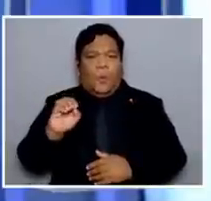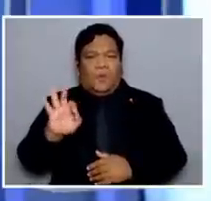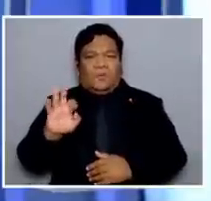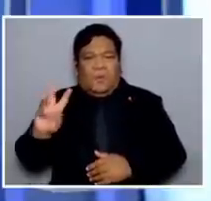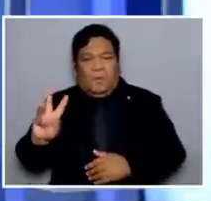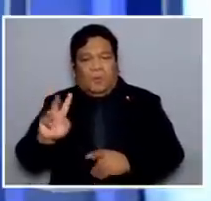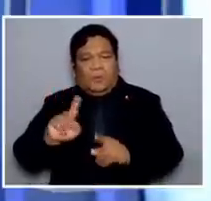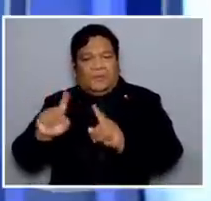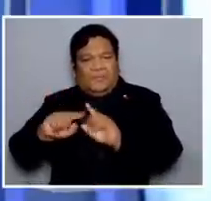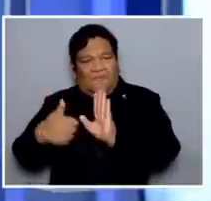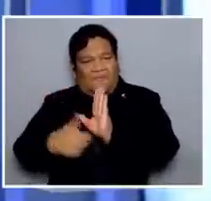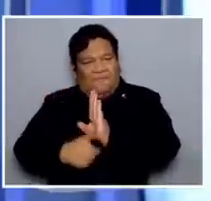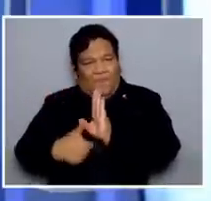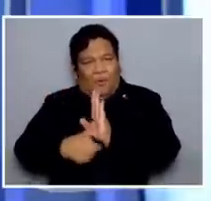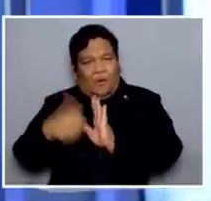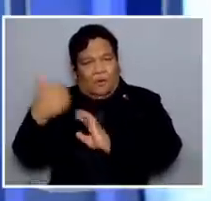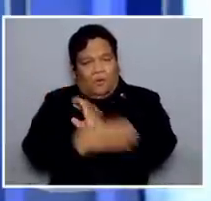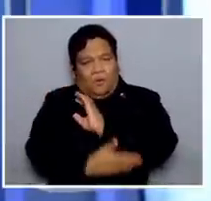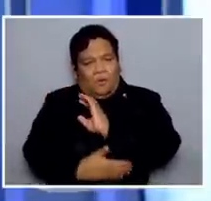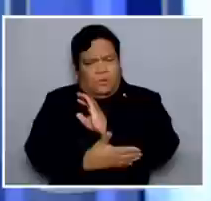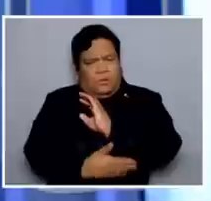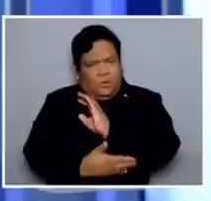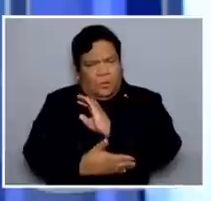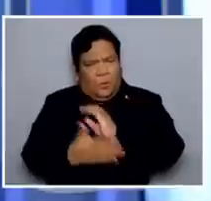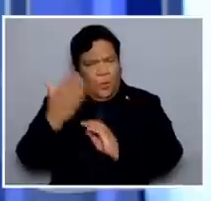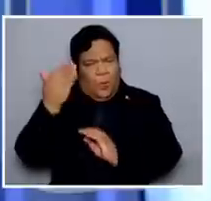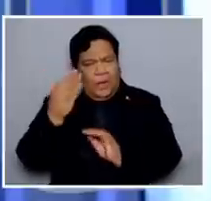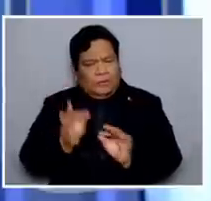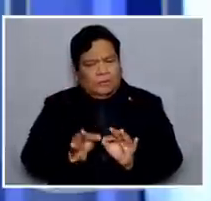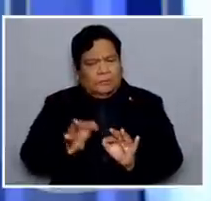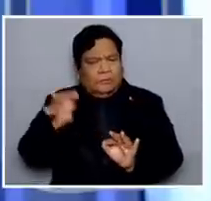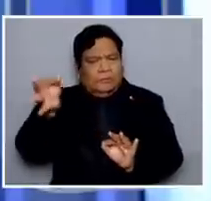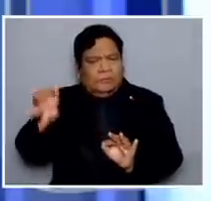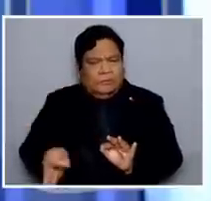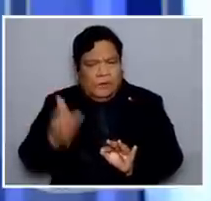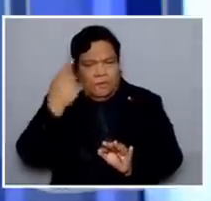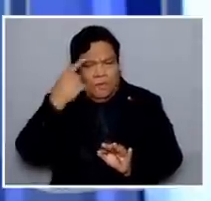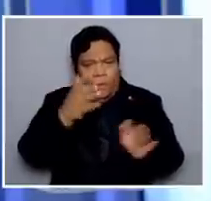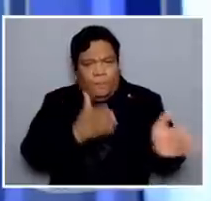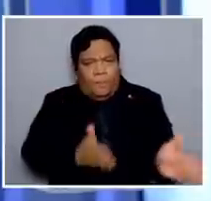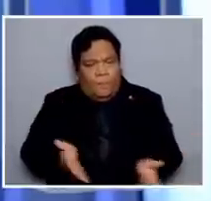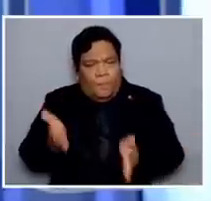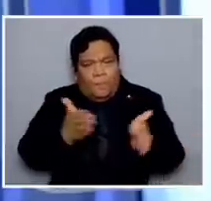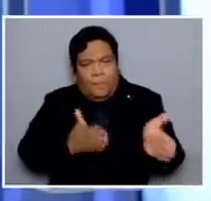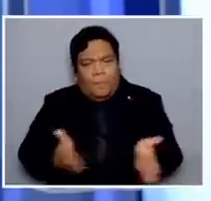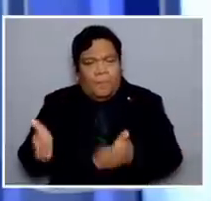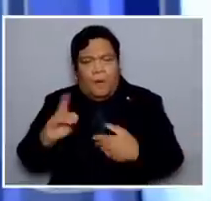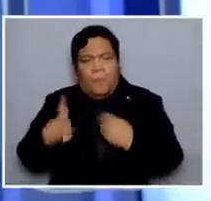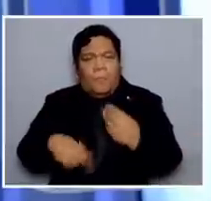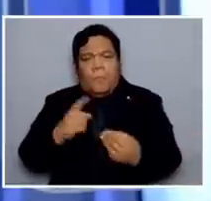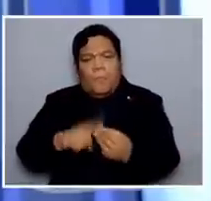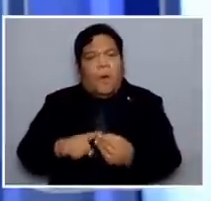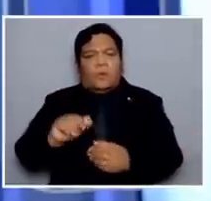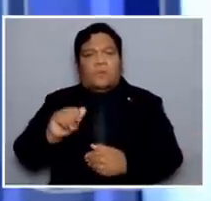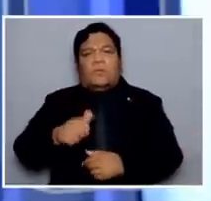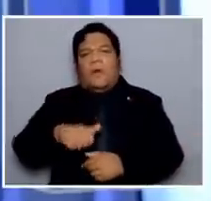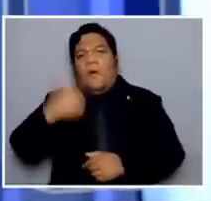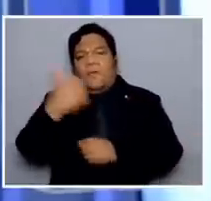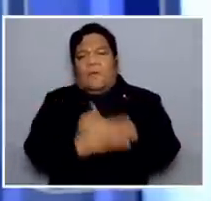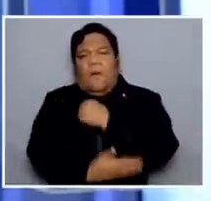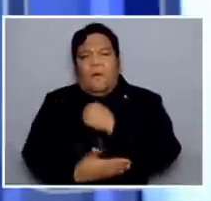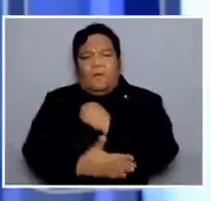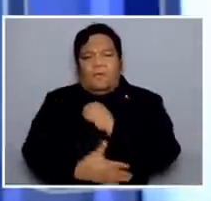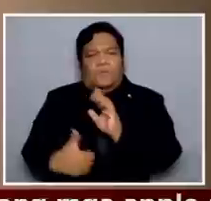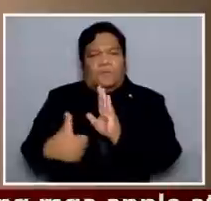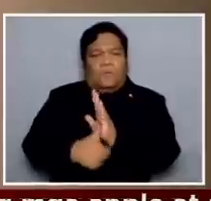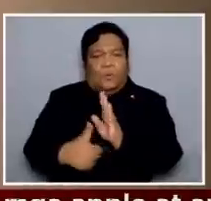bansa ang umano'y pagkaantala sa mga paghahanda kaugnay sa isasagawang overseas absentee voting simula